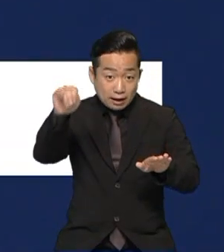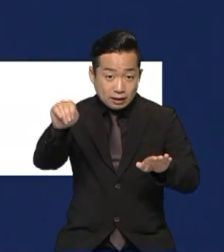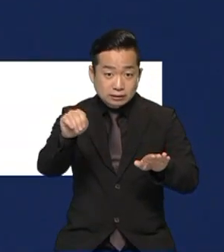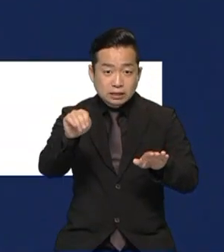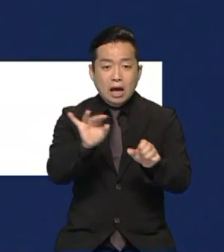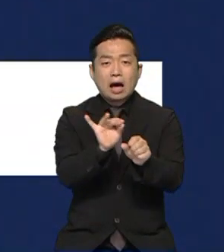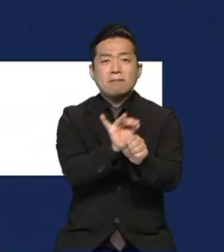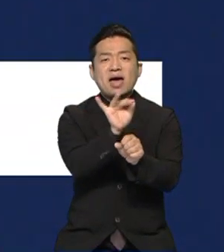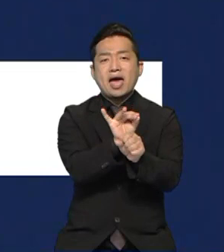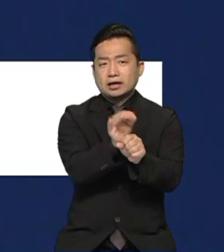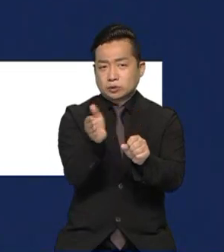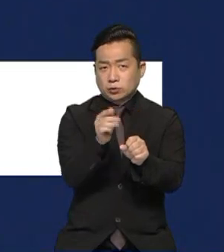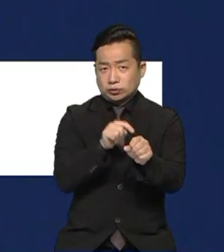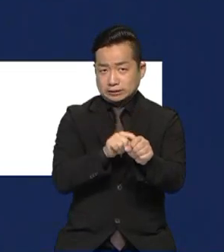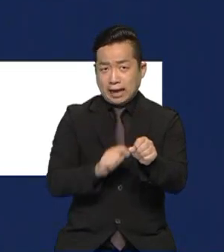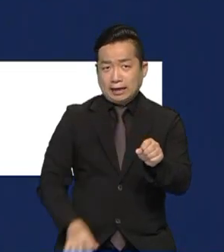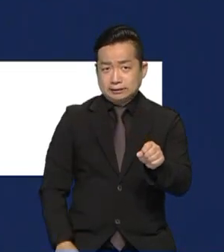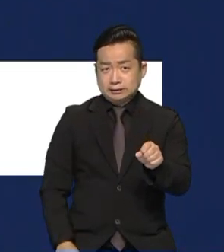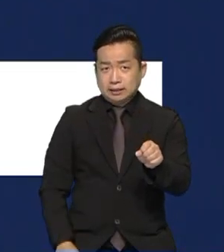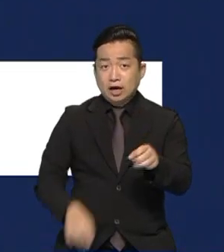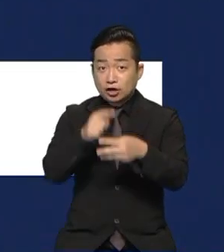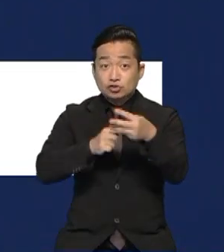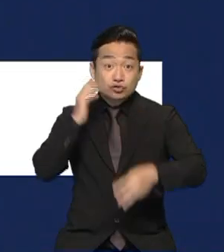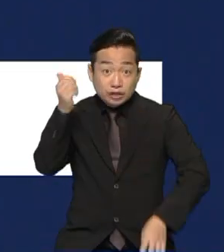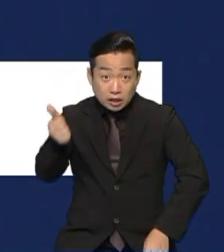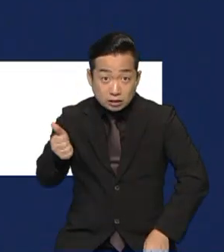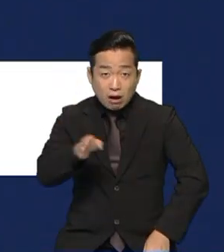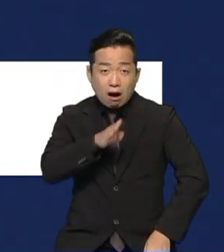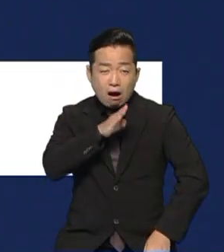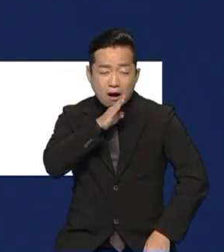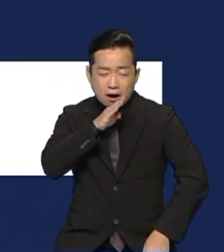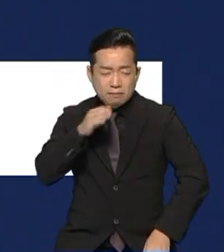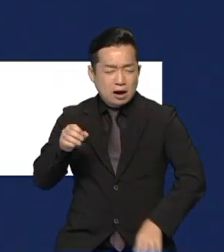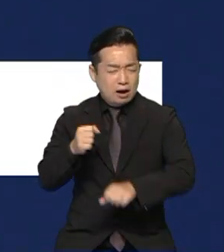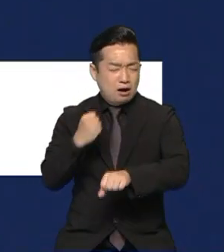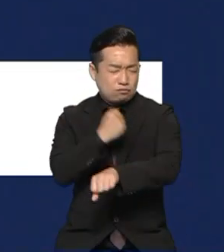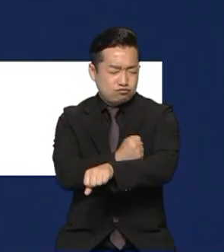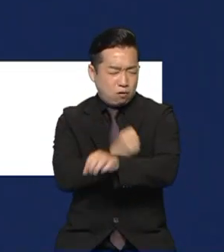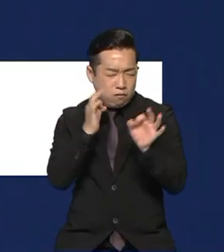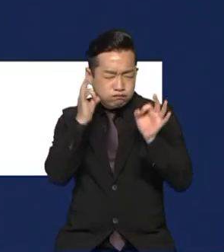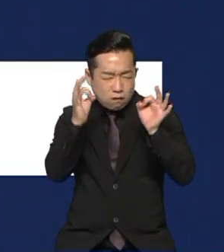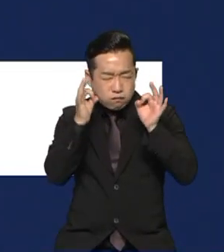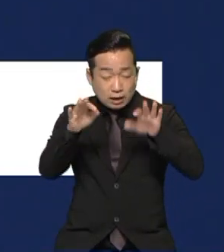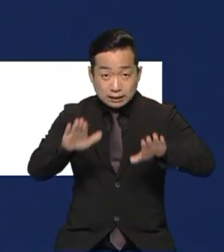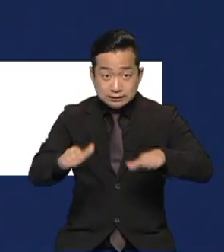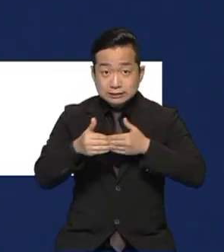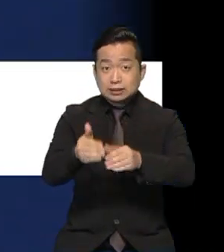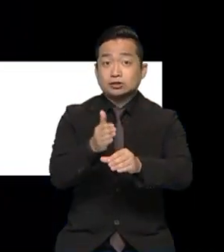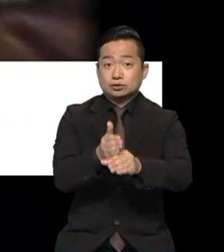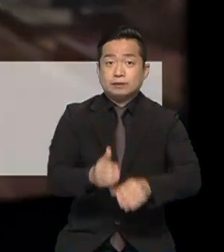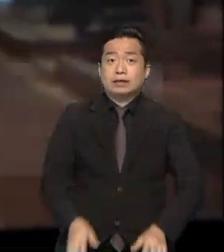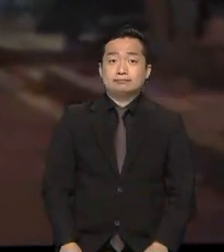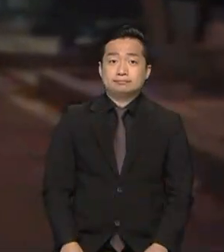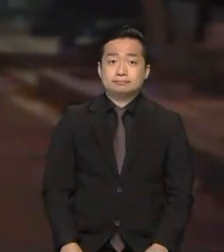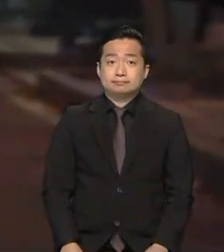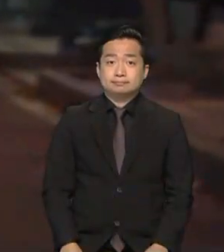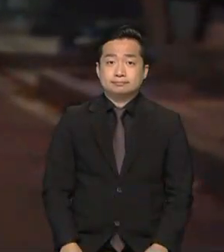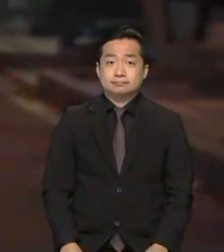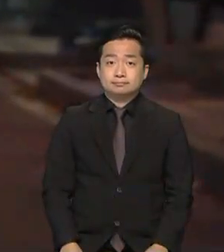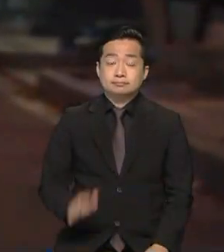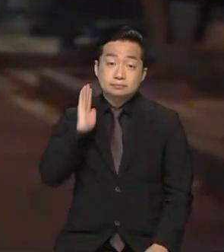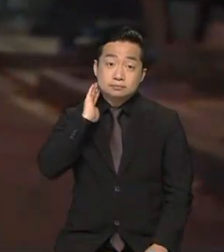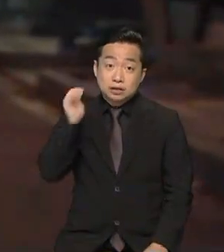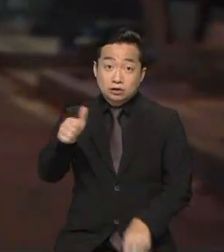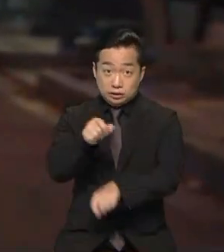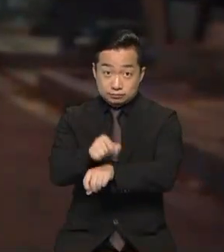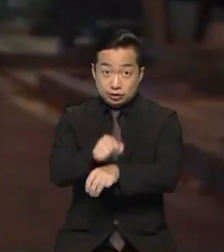시간이 남았습니다. 윤석열 대통령의 혼신의 대장정은 이 시각 현재도 진행형입니다.